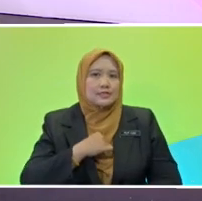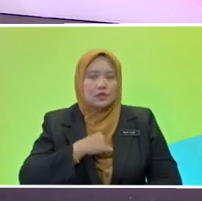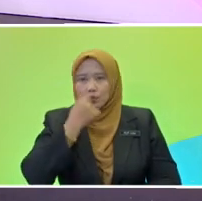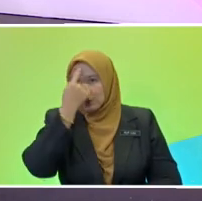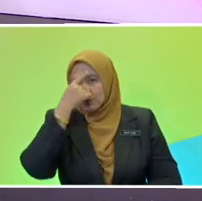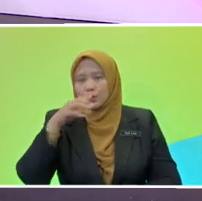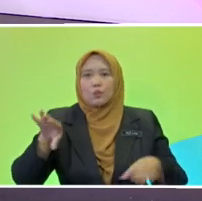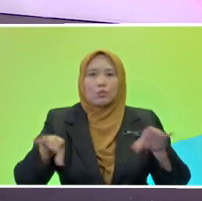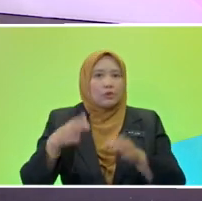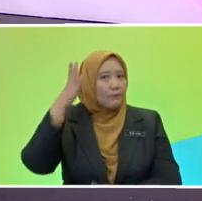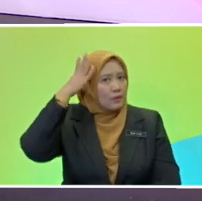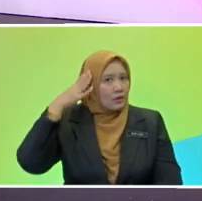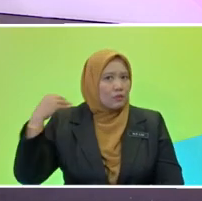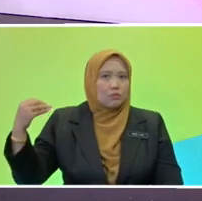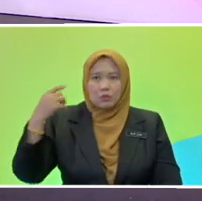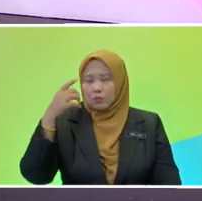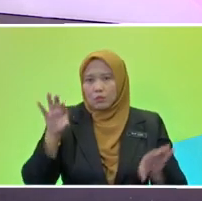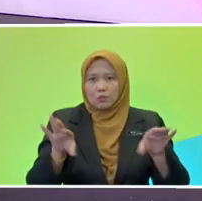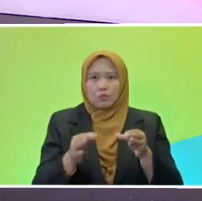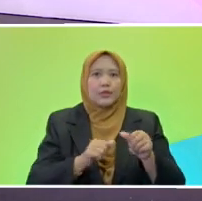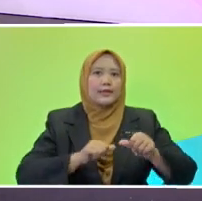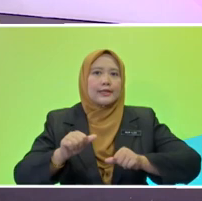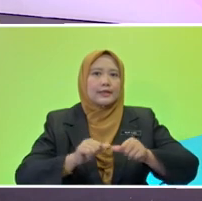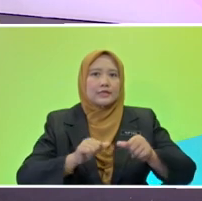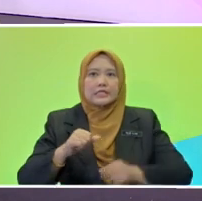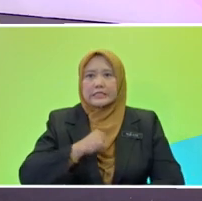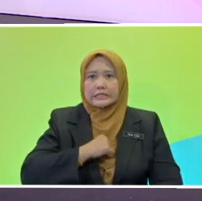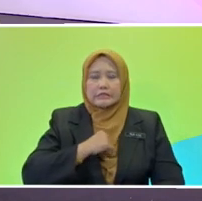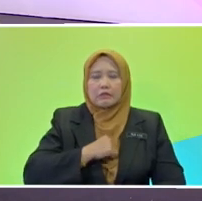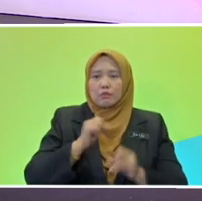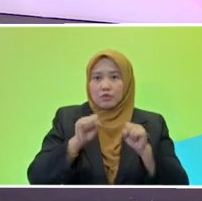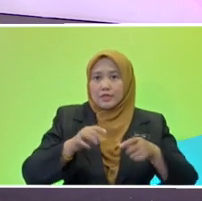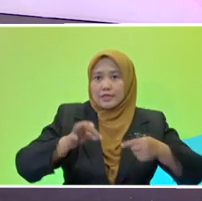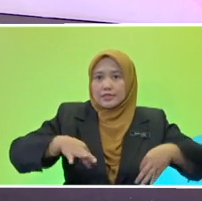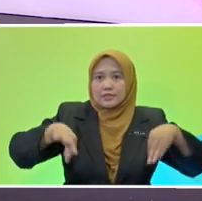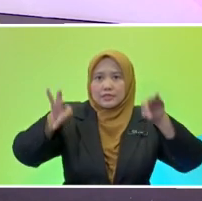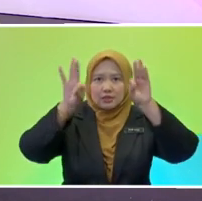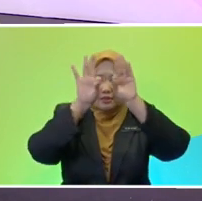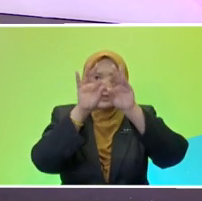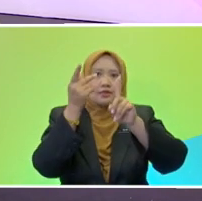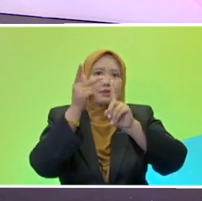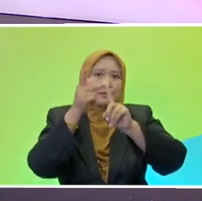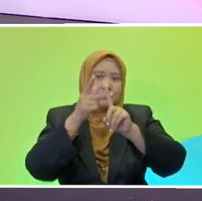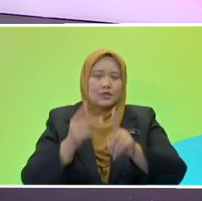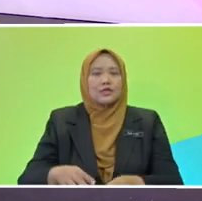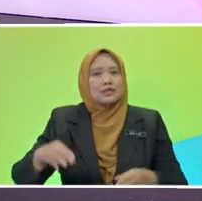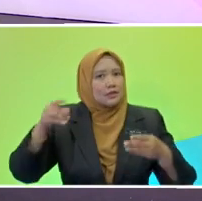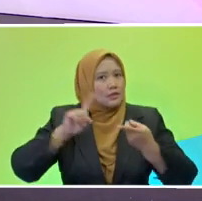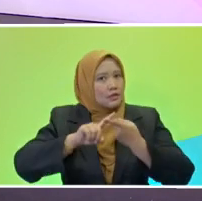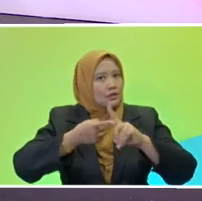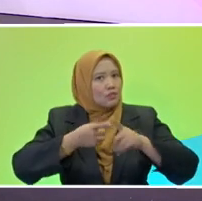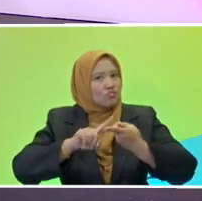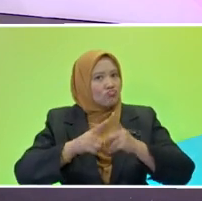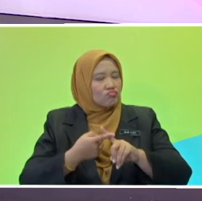untuk melakukan activity pengalaman sendiri yang kita beli saya buat